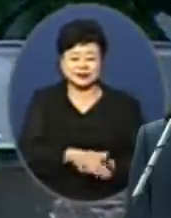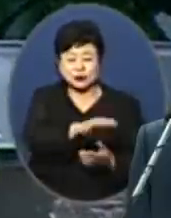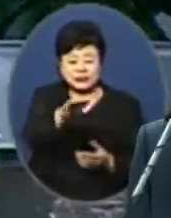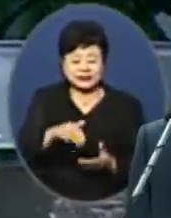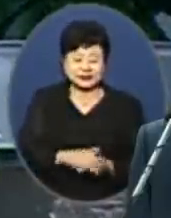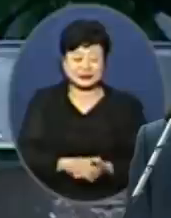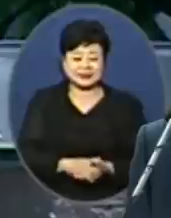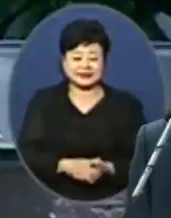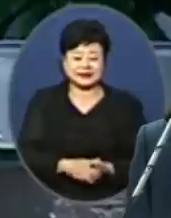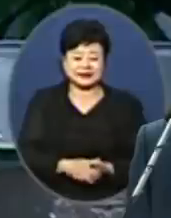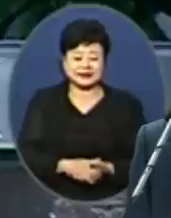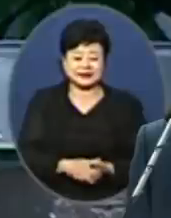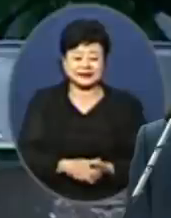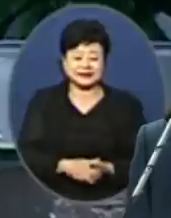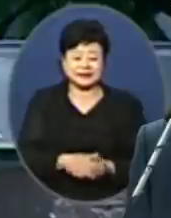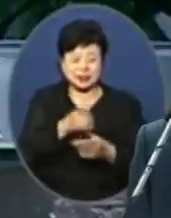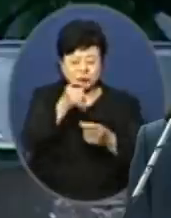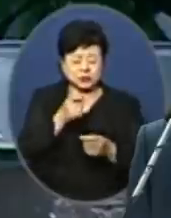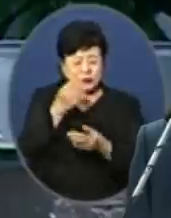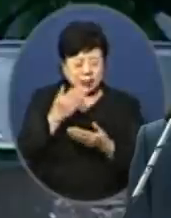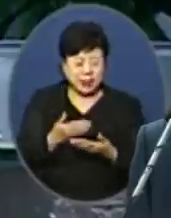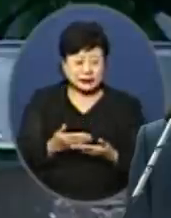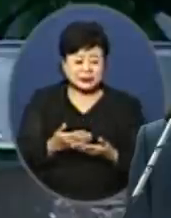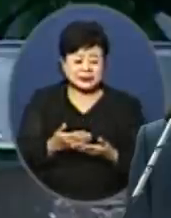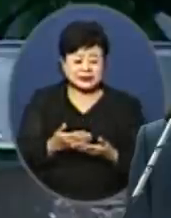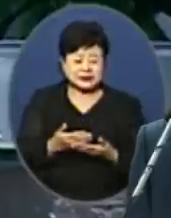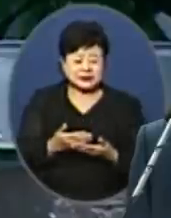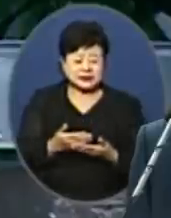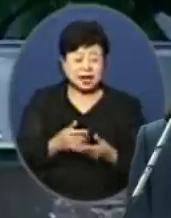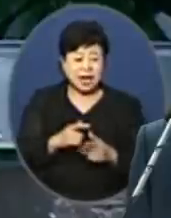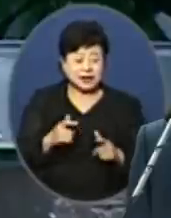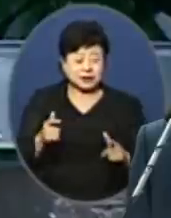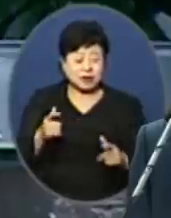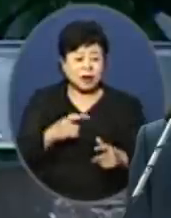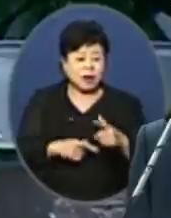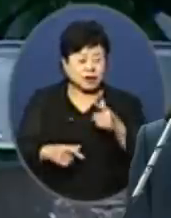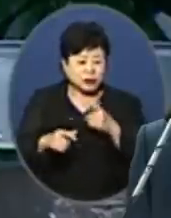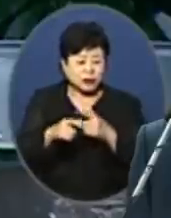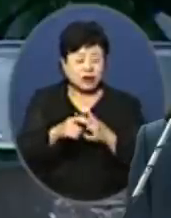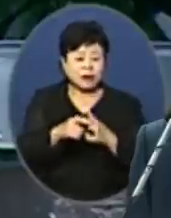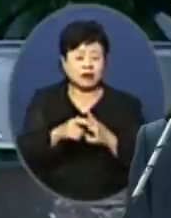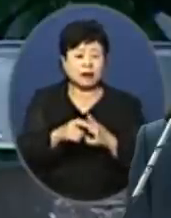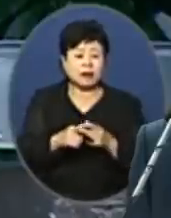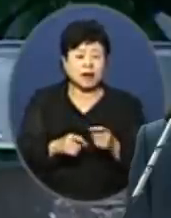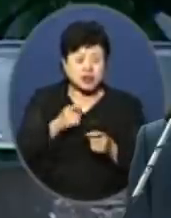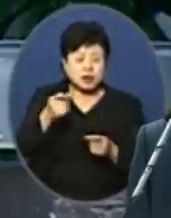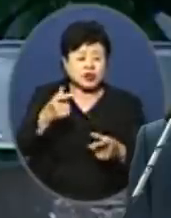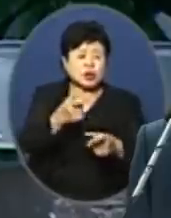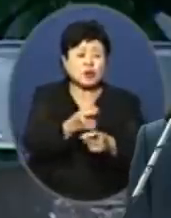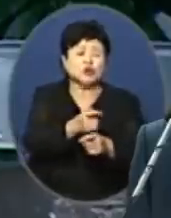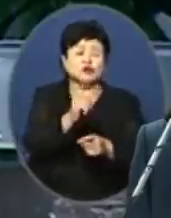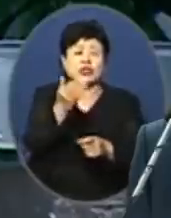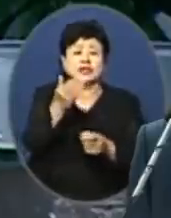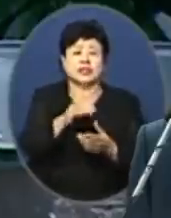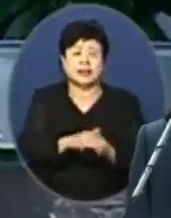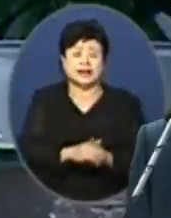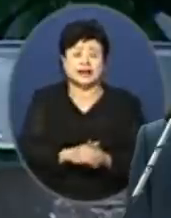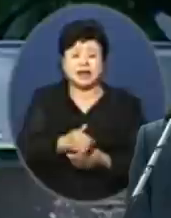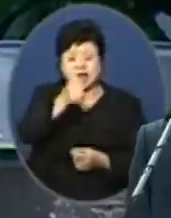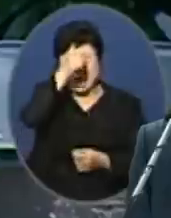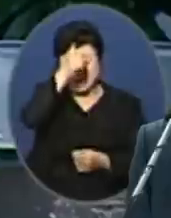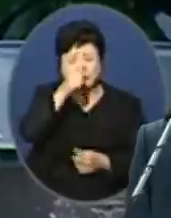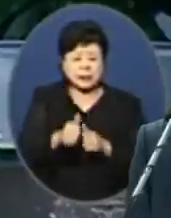우리는 총살받을 정도가 아니라 영원한 원수였었습니다.